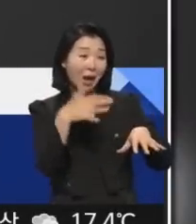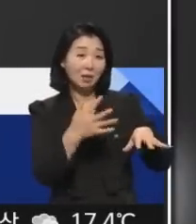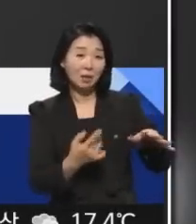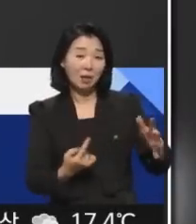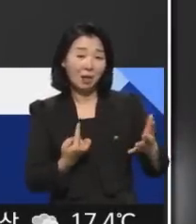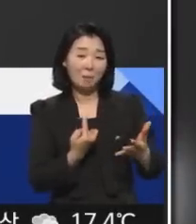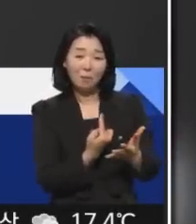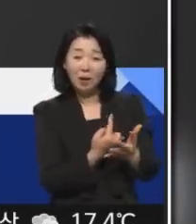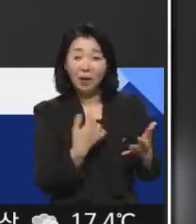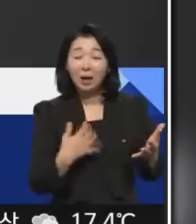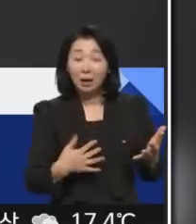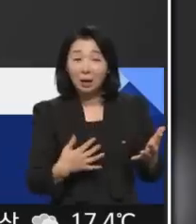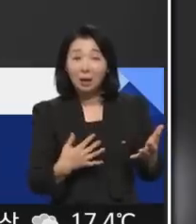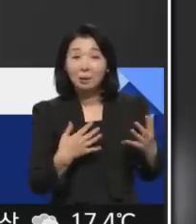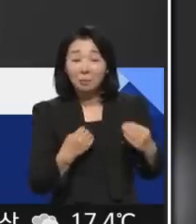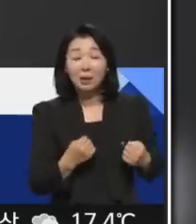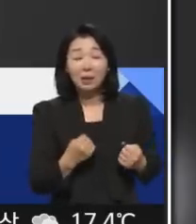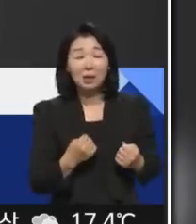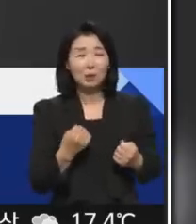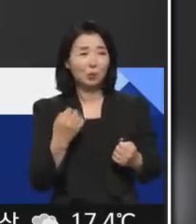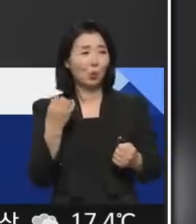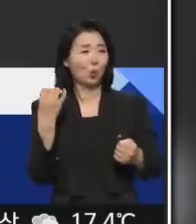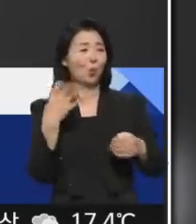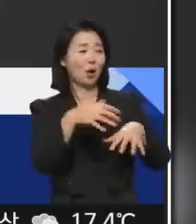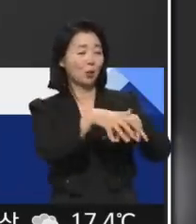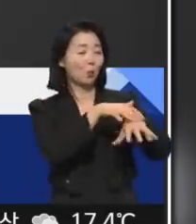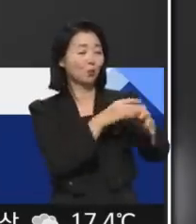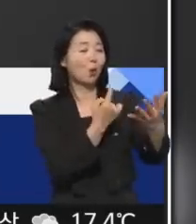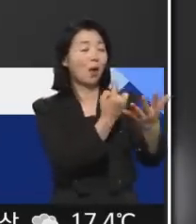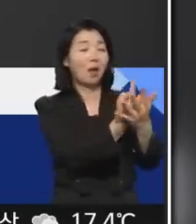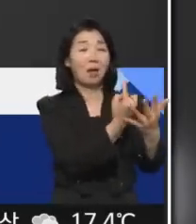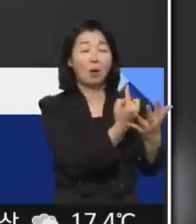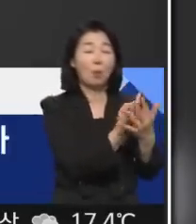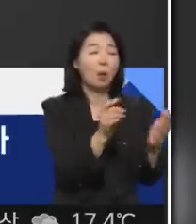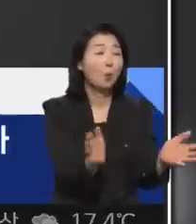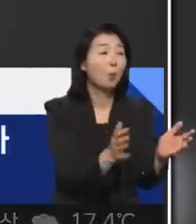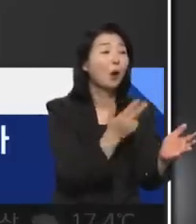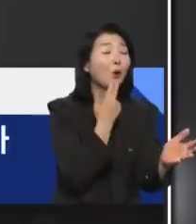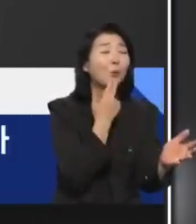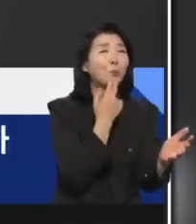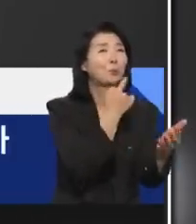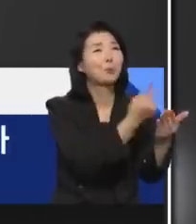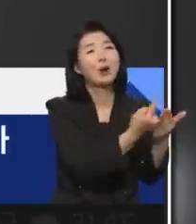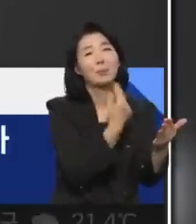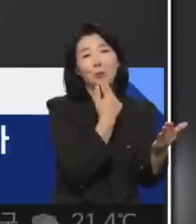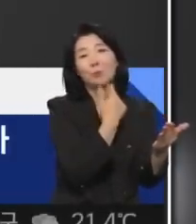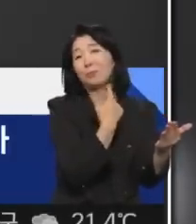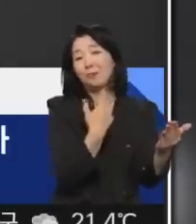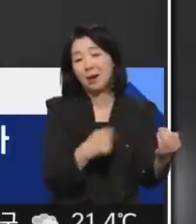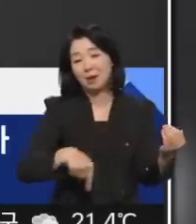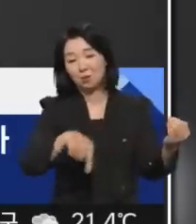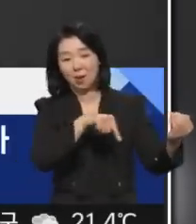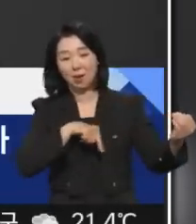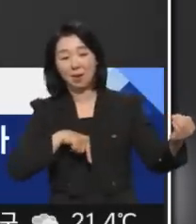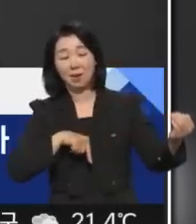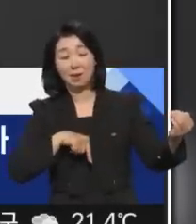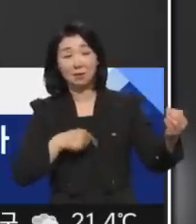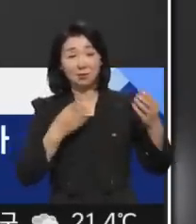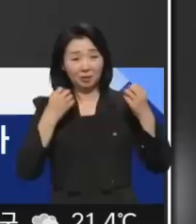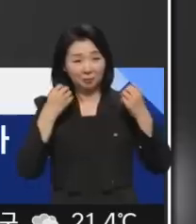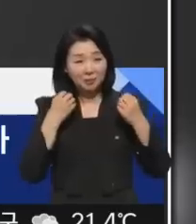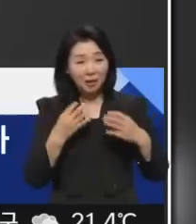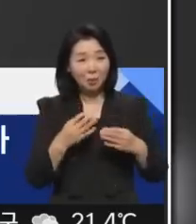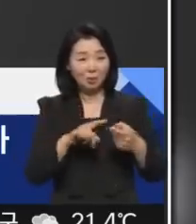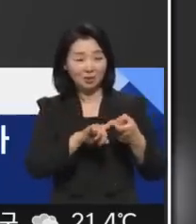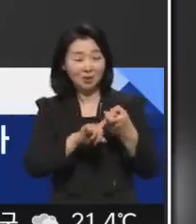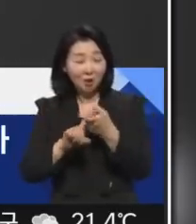경우가 많아요. 네. 그리고 기존 노조의 활동에 거부감을 가지고 적극적으로 동조 안 하는 젊은 근로자들이 상당히 많거든요. 네. 지금 막 새로 고침 협의회나